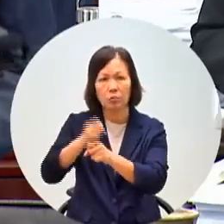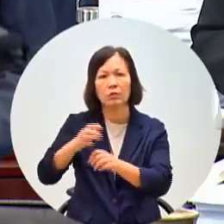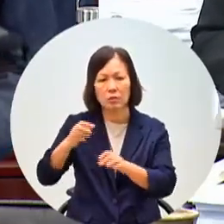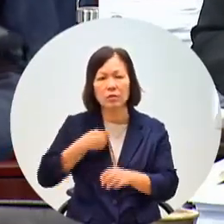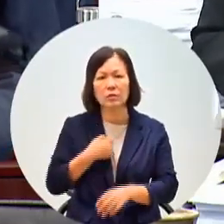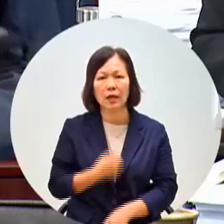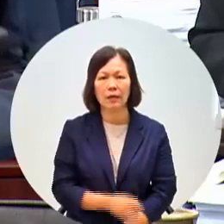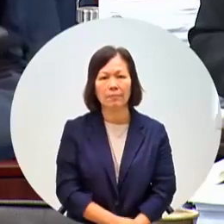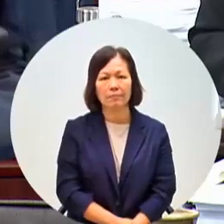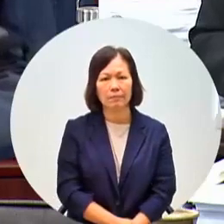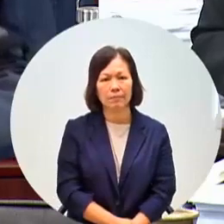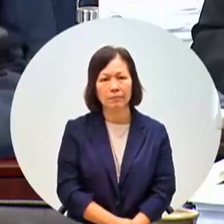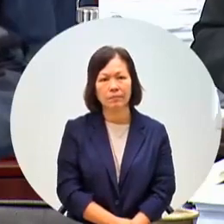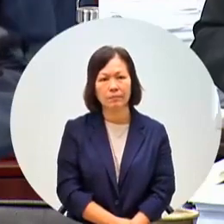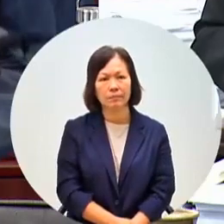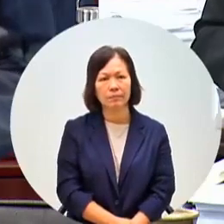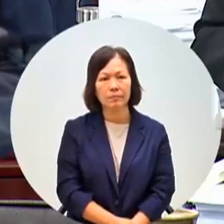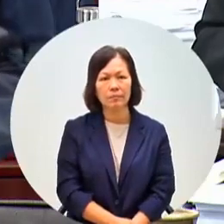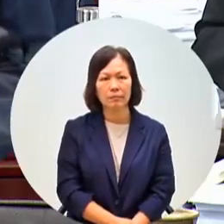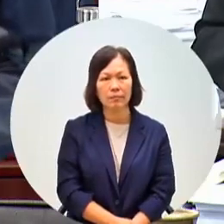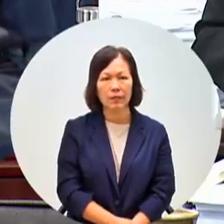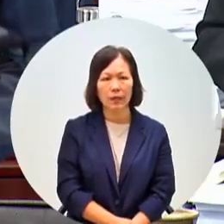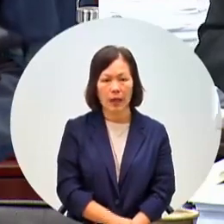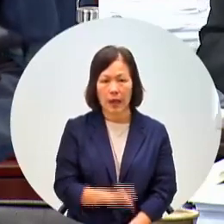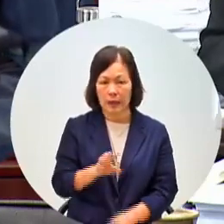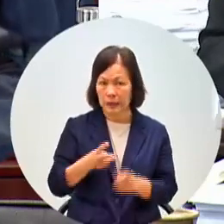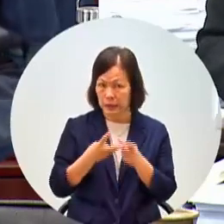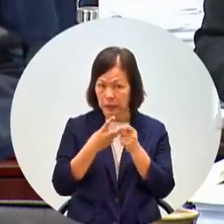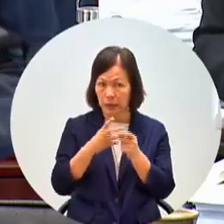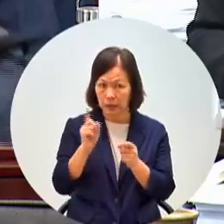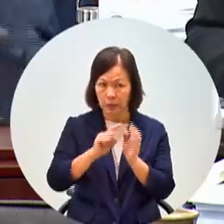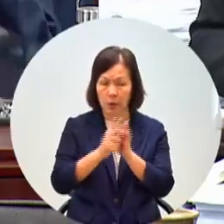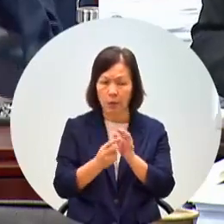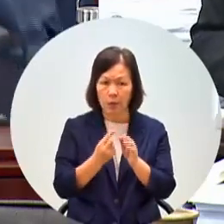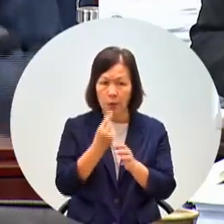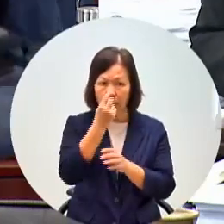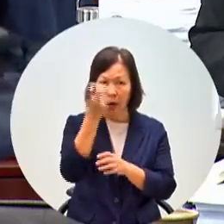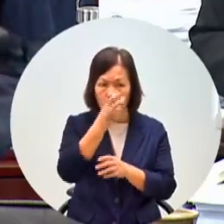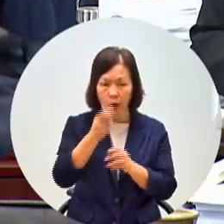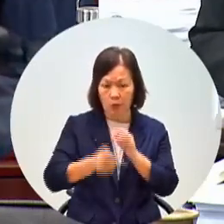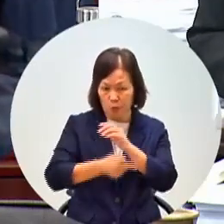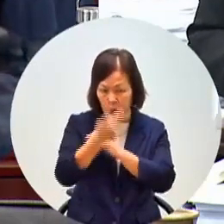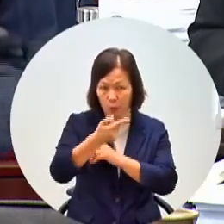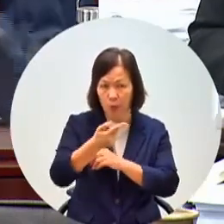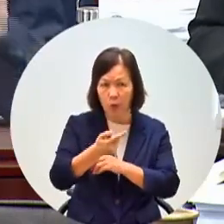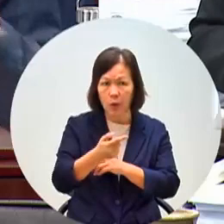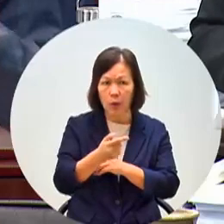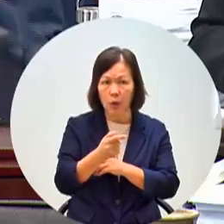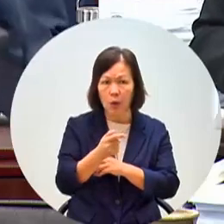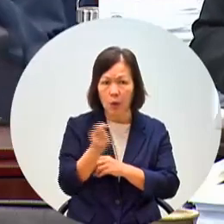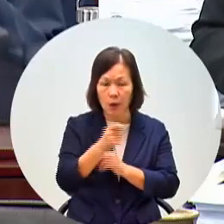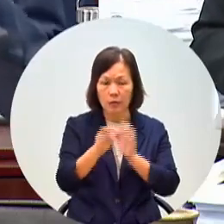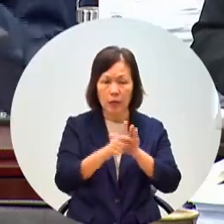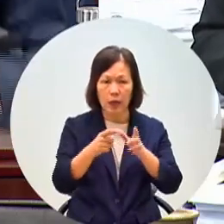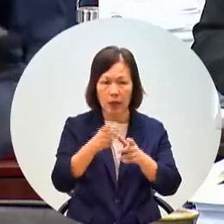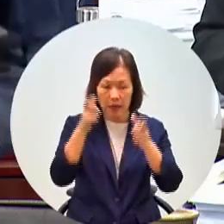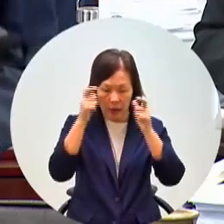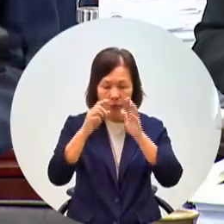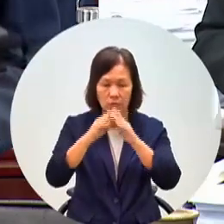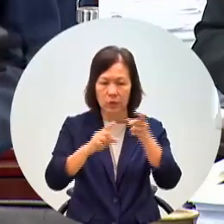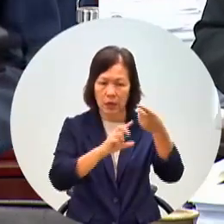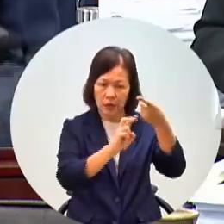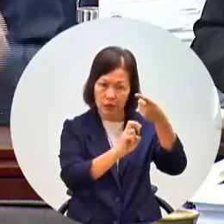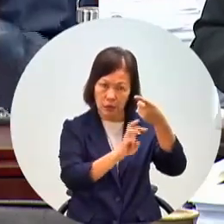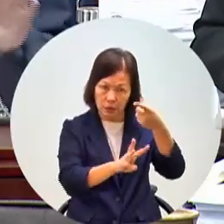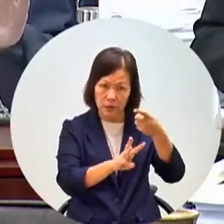了，哦、那。啊、第三个快筛， 对， 那个快筛、哦、高雄市从